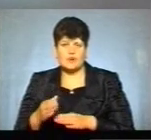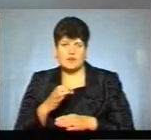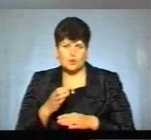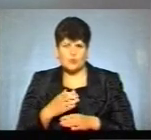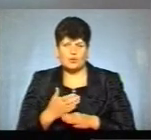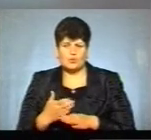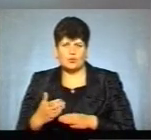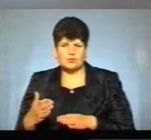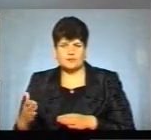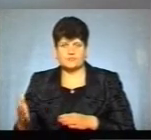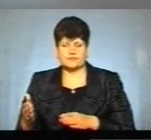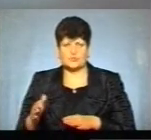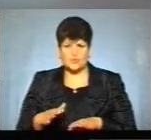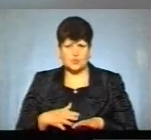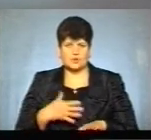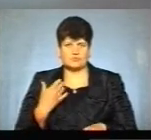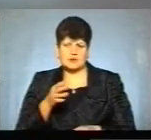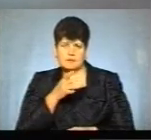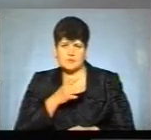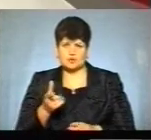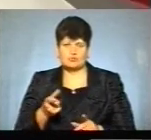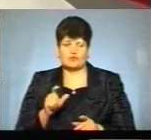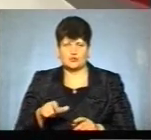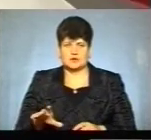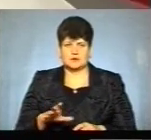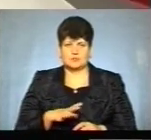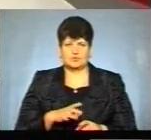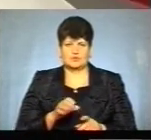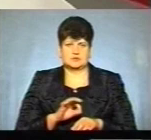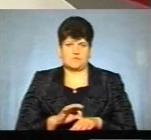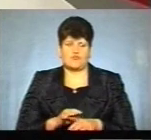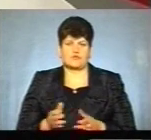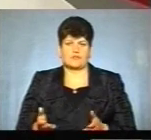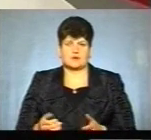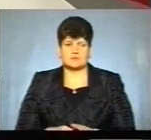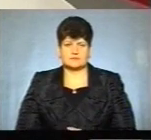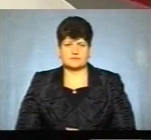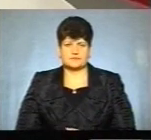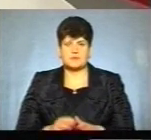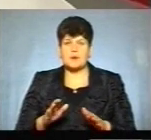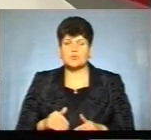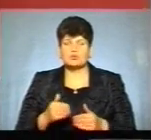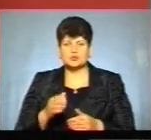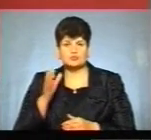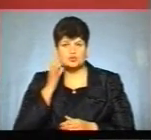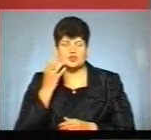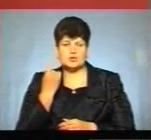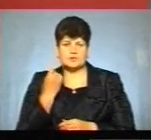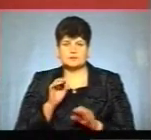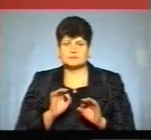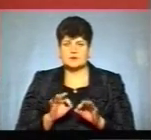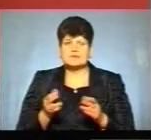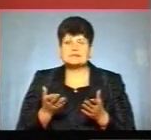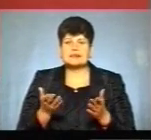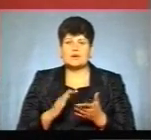певний період має пройти довший, щоб людини не було захворювання. Я пропоную послухати ще один коментар стосовно того,